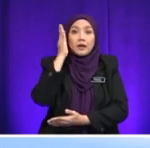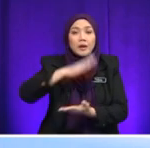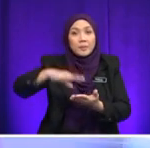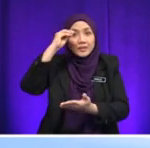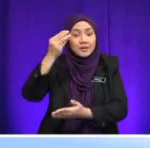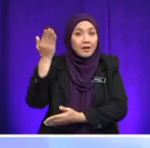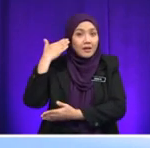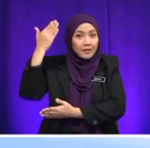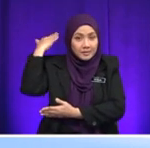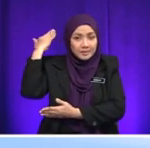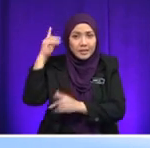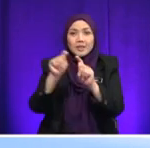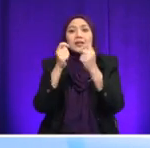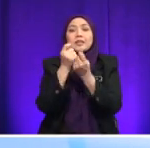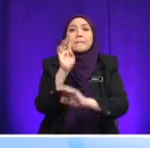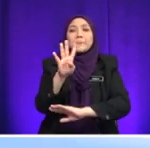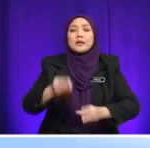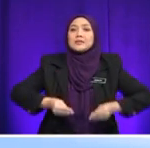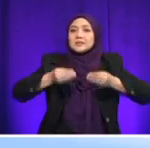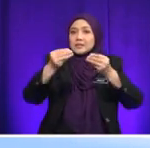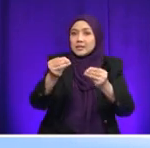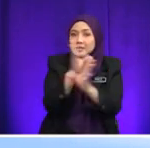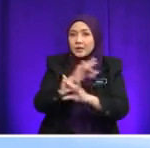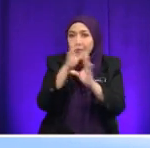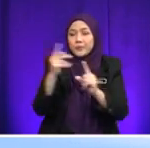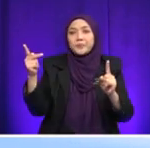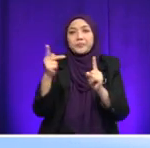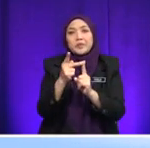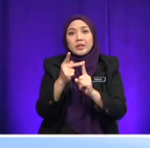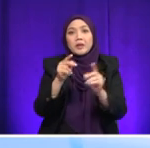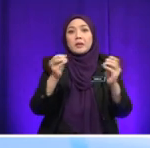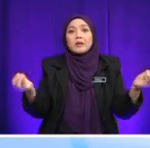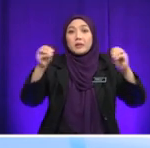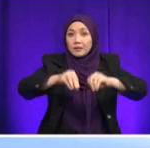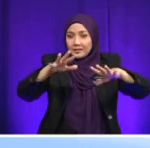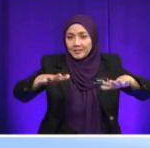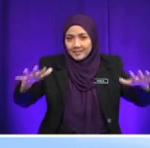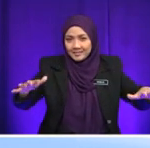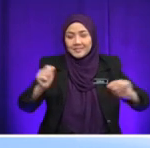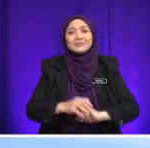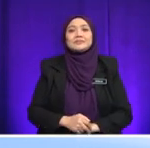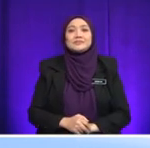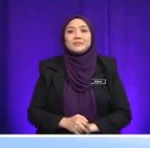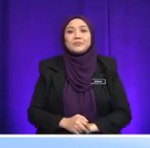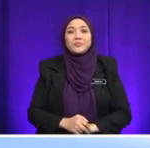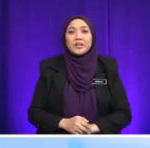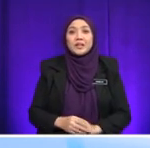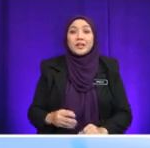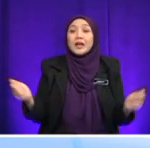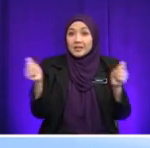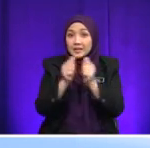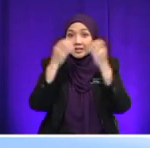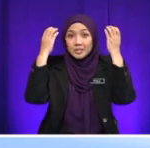tingkatan 4 penyerahan Serawak kepada kerajaan British kita bersama-sama dengan ya Cikgu Nurhayati